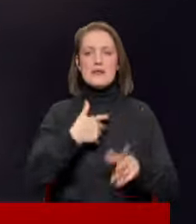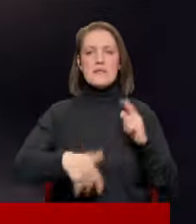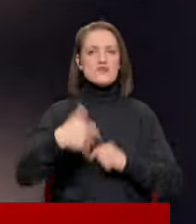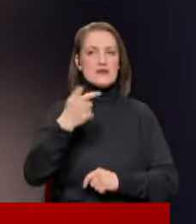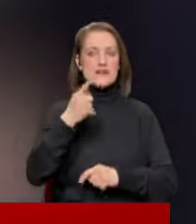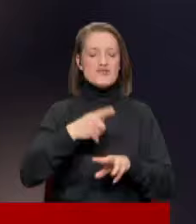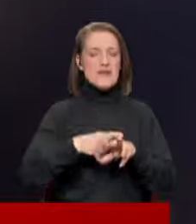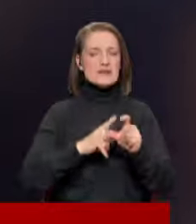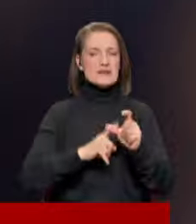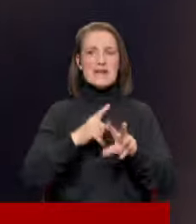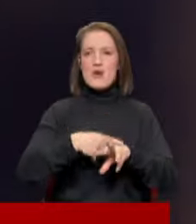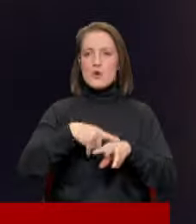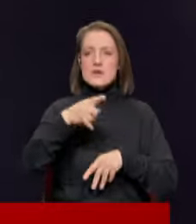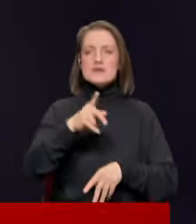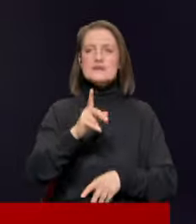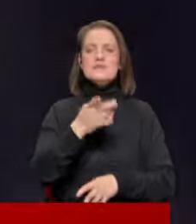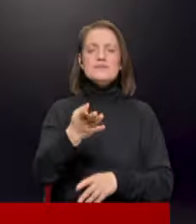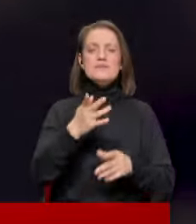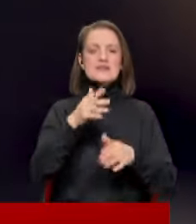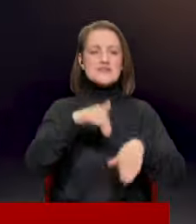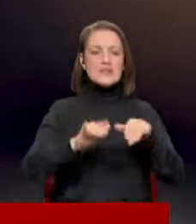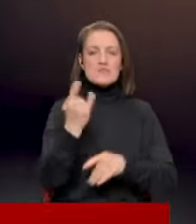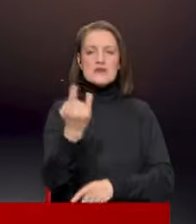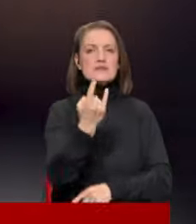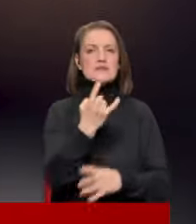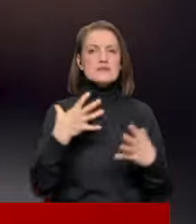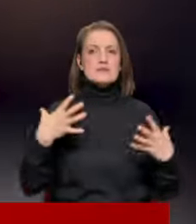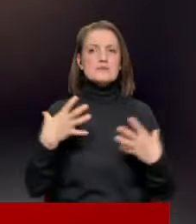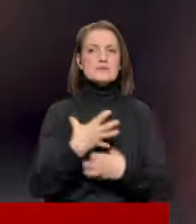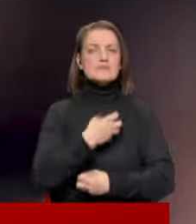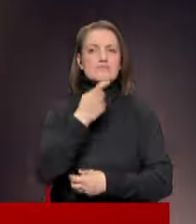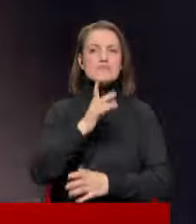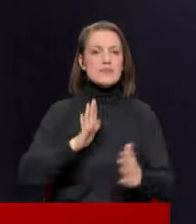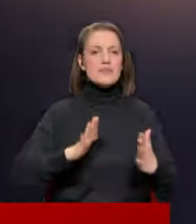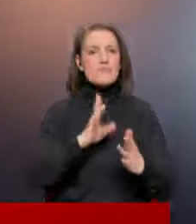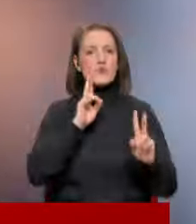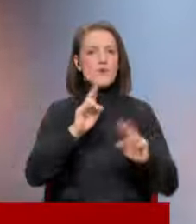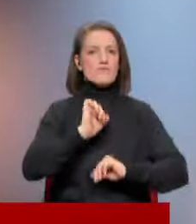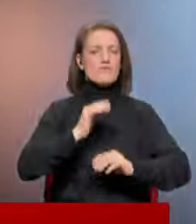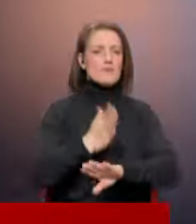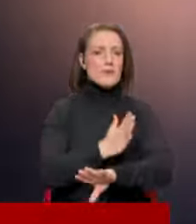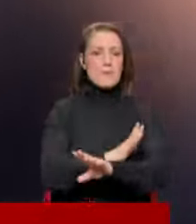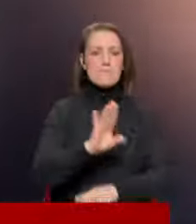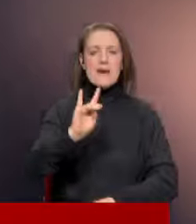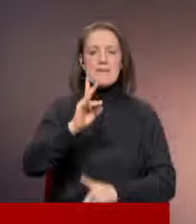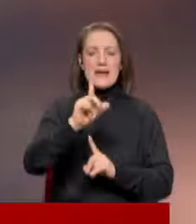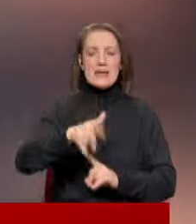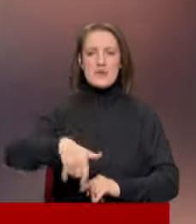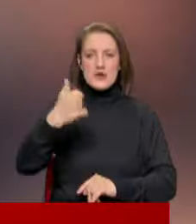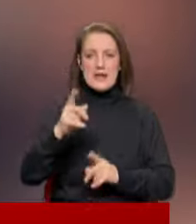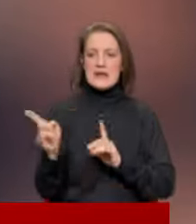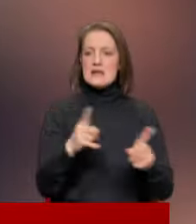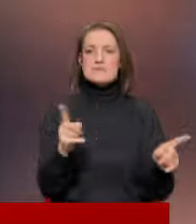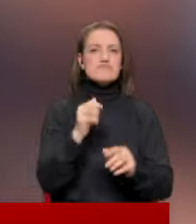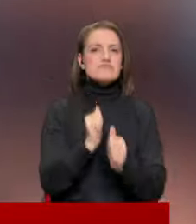Ergün'ün Sarıgöl ilçesinde seçim gezisinde gerginlik çıktı ergün'e tepki gösteren vatandaşlarla MHP İl Başkanı ve yanındakiler